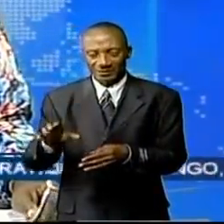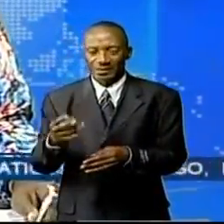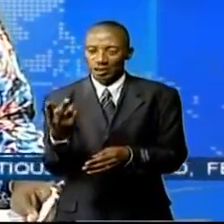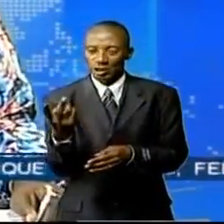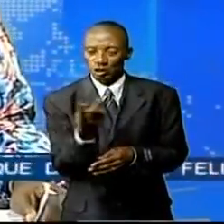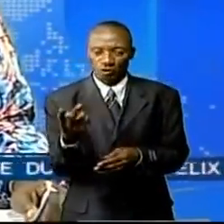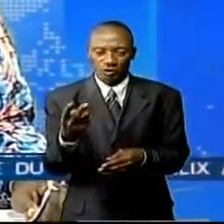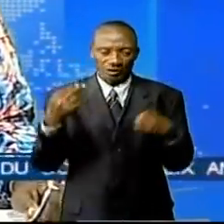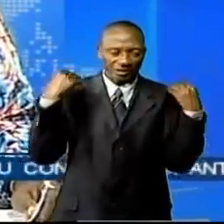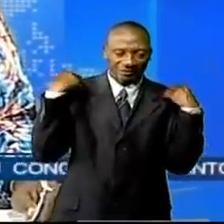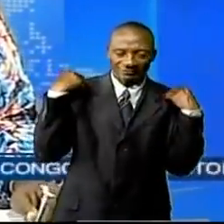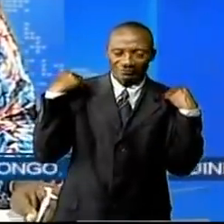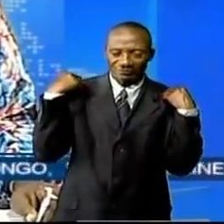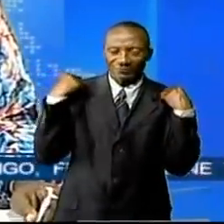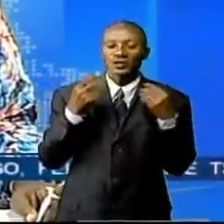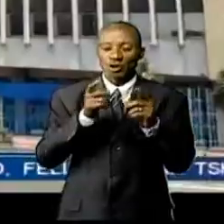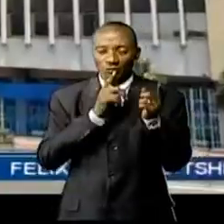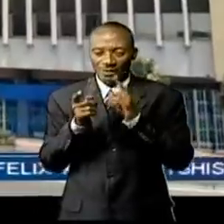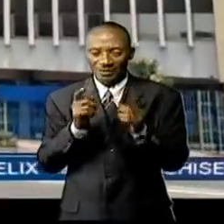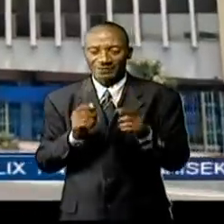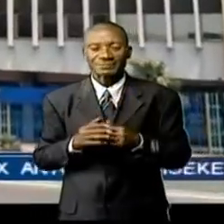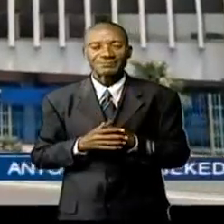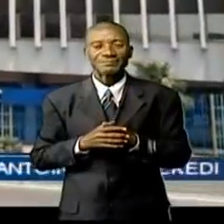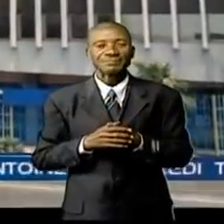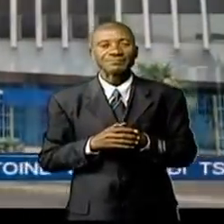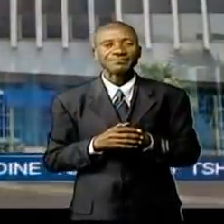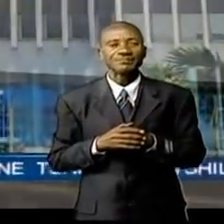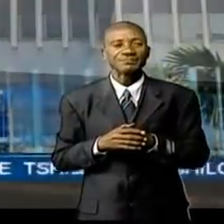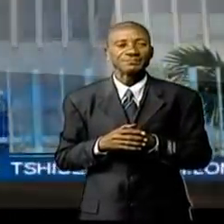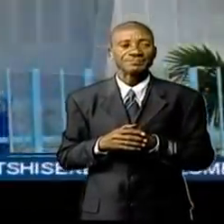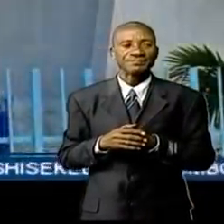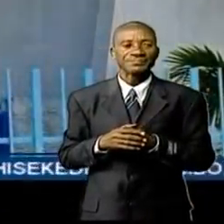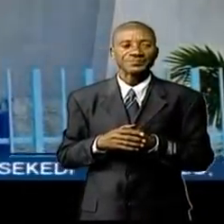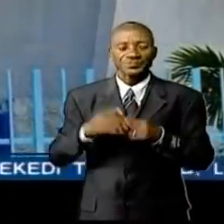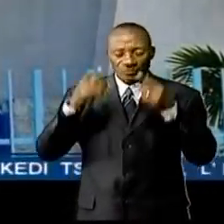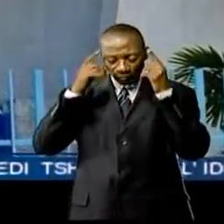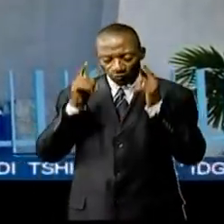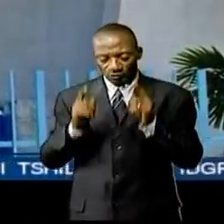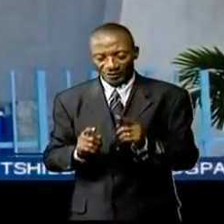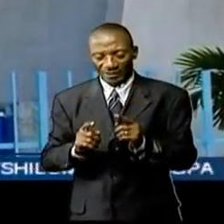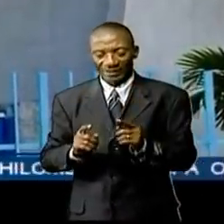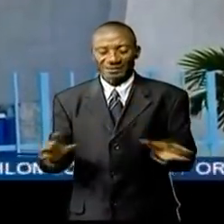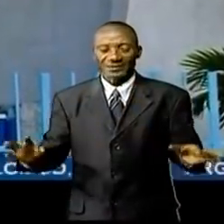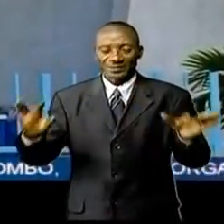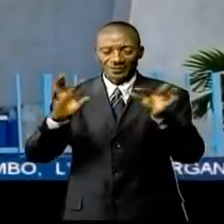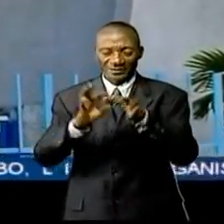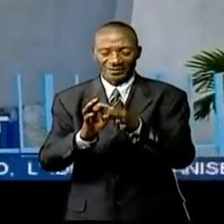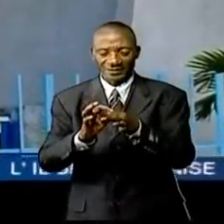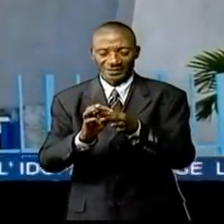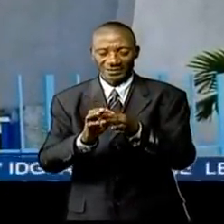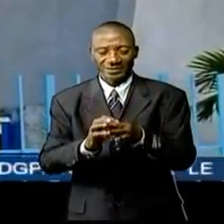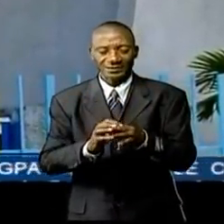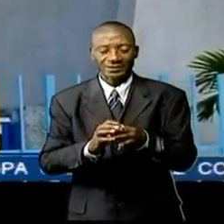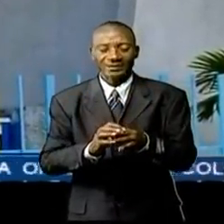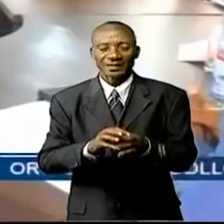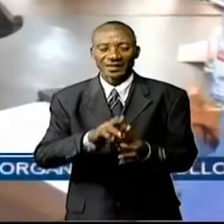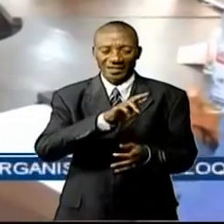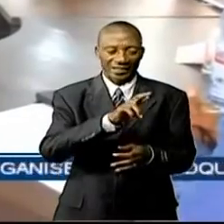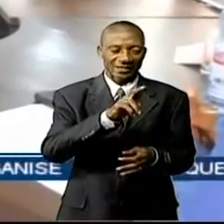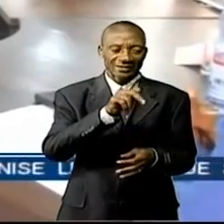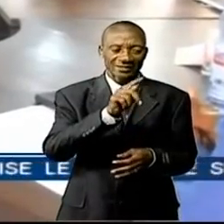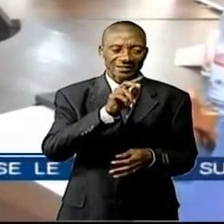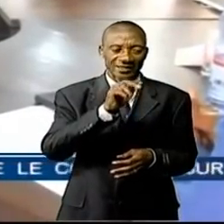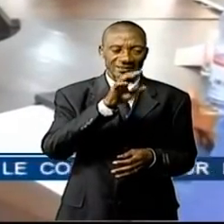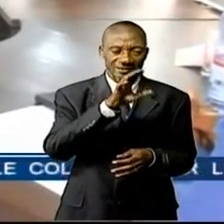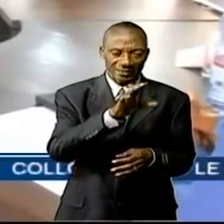était présent. Les derniers contrats de partenariat conclus entre la RTNC et la Régie des Eaux SA datent